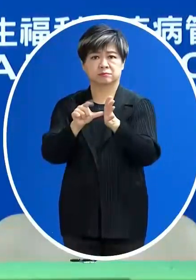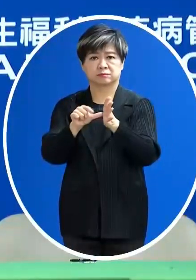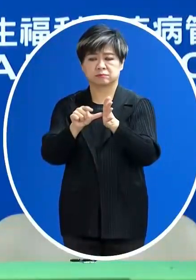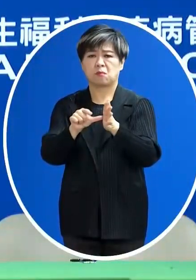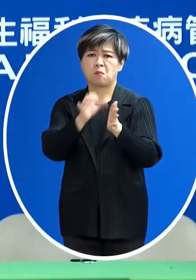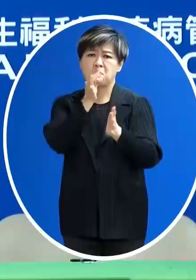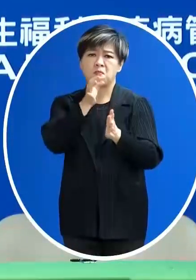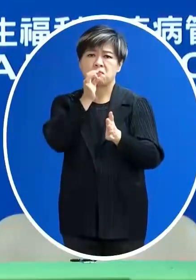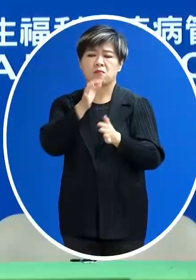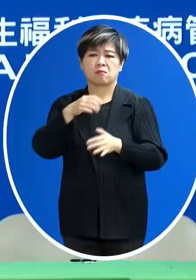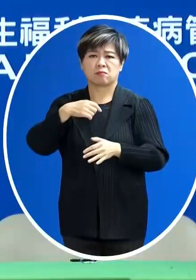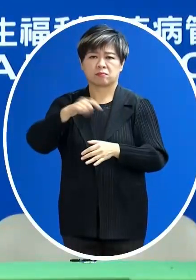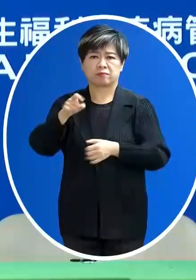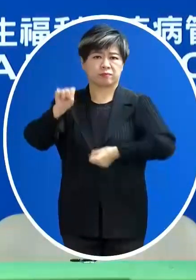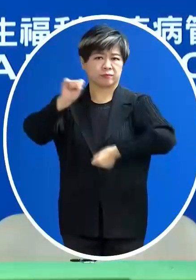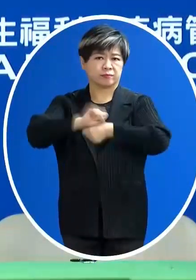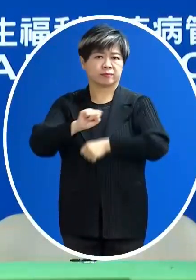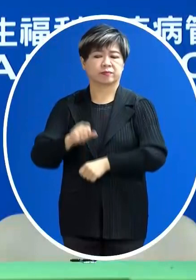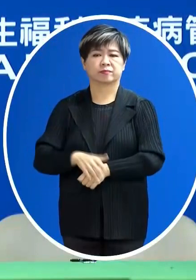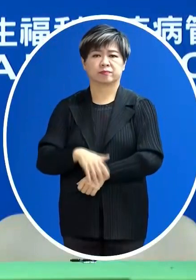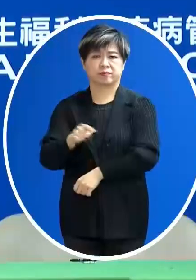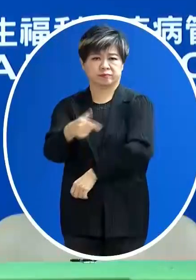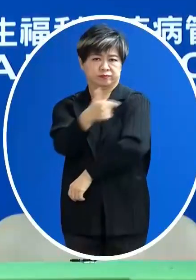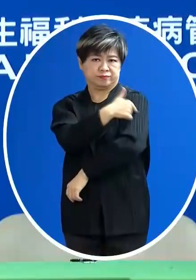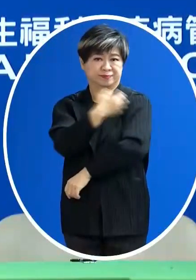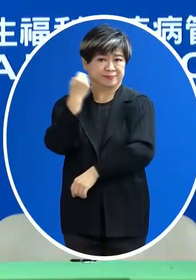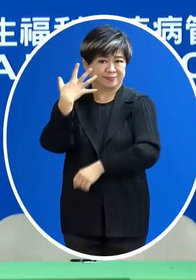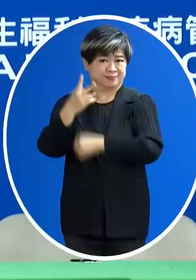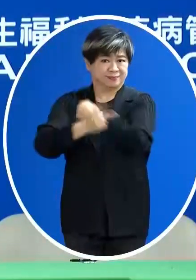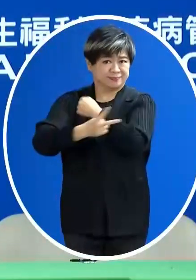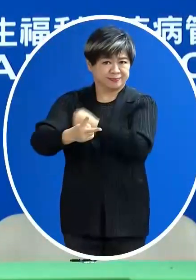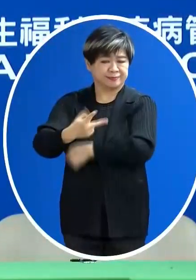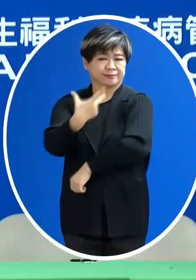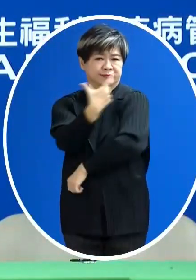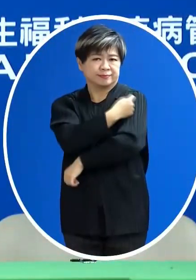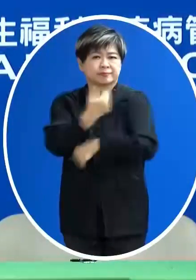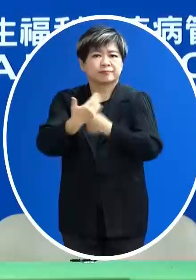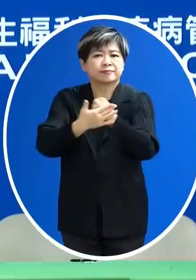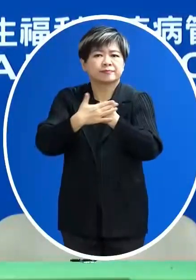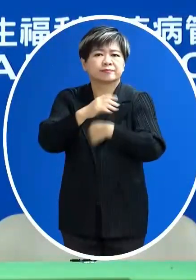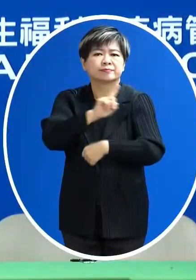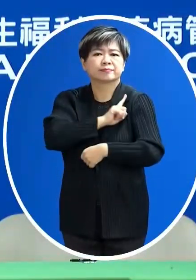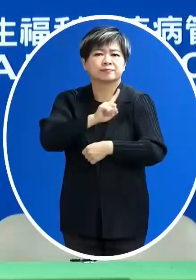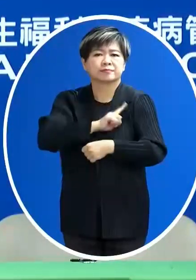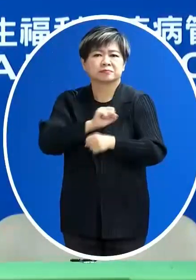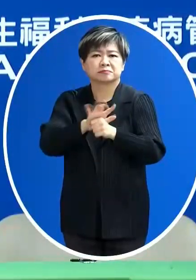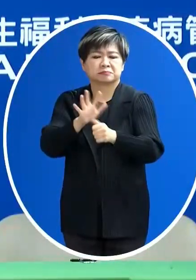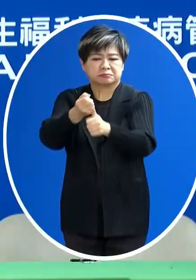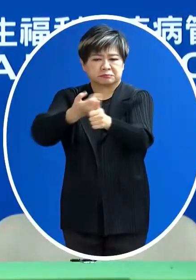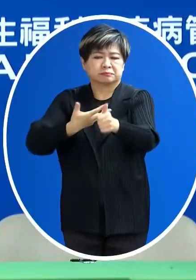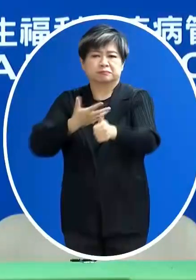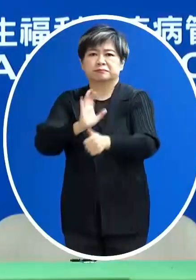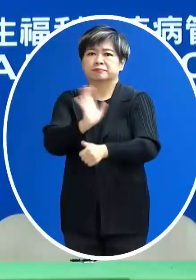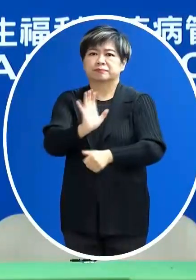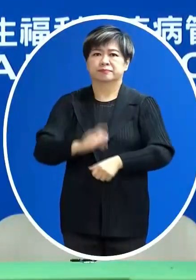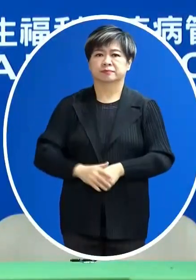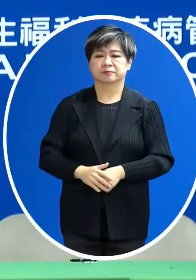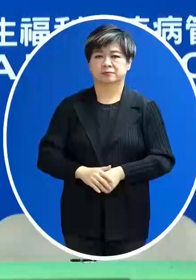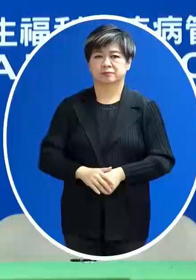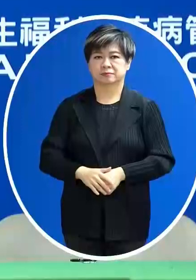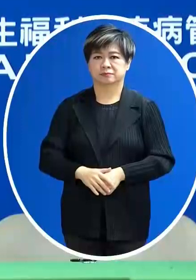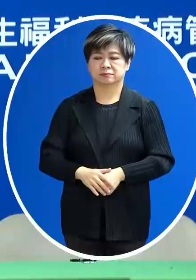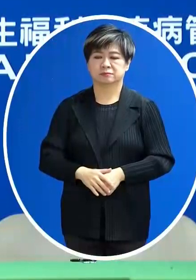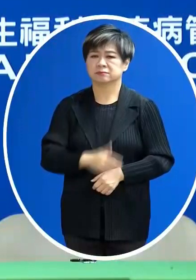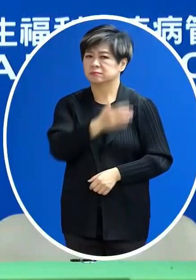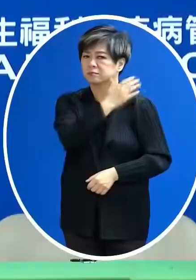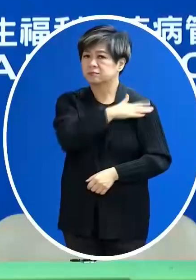个 BA.5 的次世代疫苗那增加保护力来降低相关的风险。那为什么也特别提到无论是